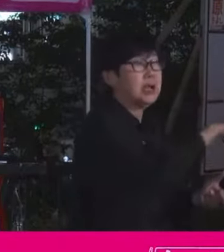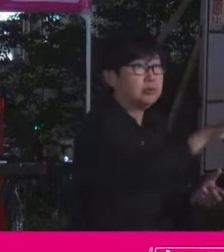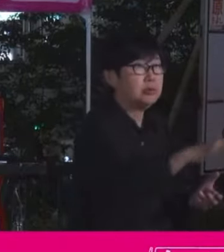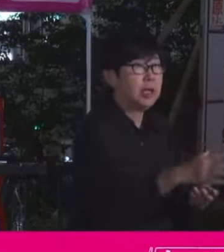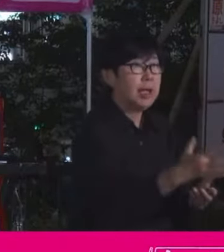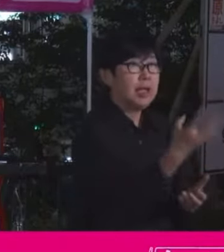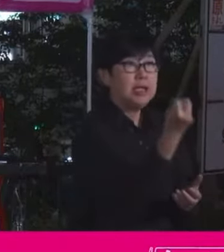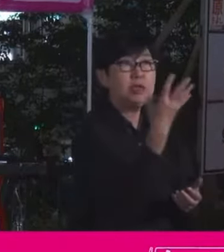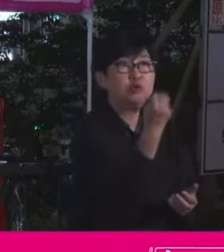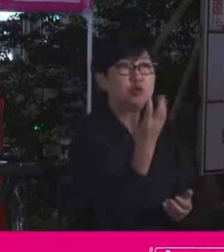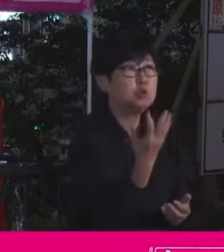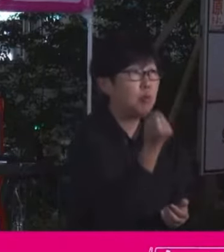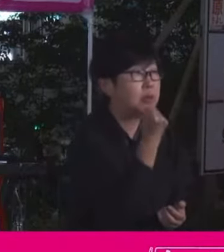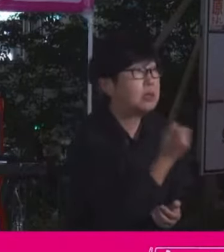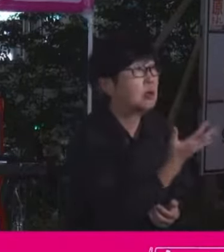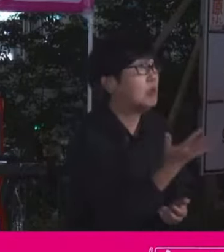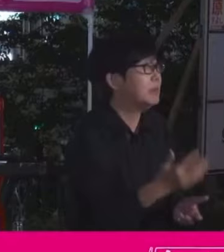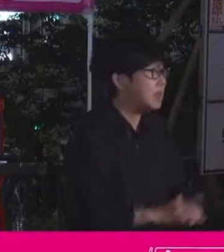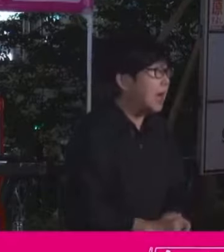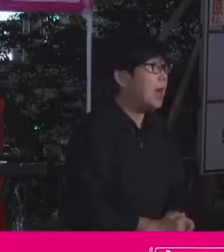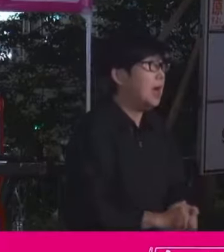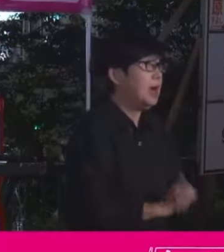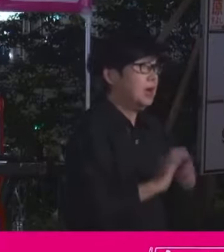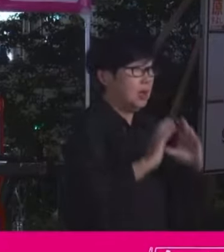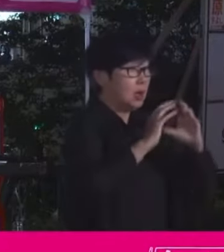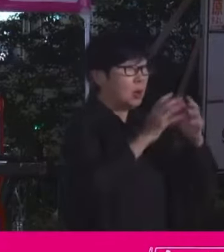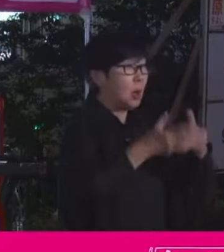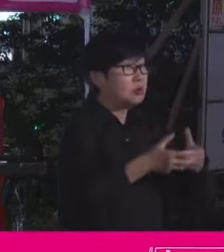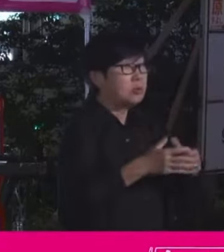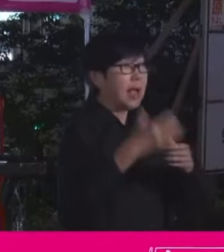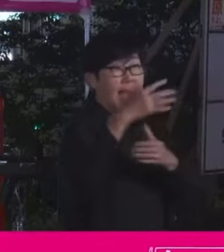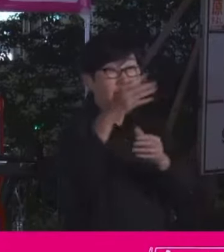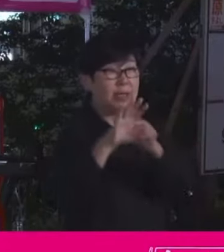？アメリカ 国外にある軍事基地